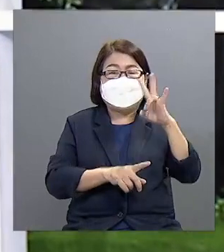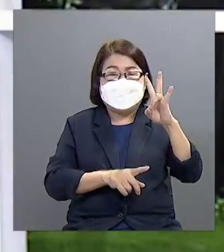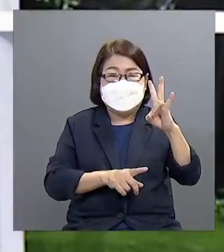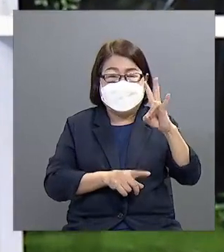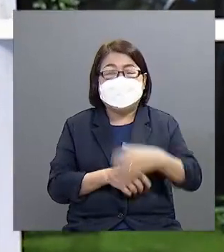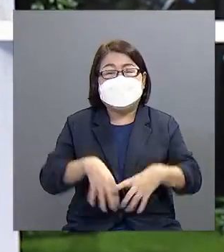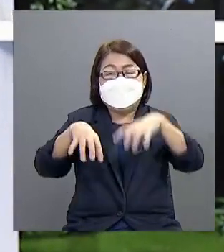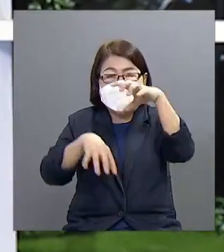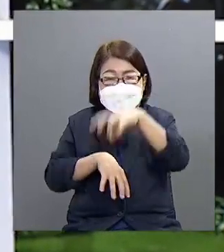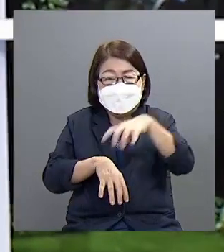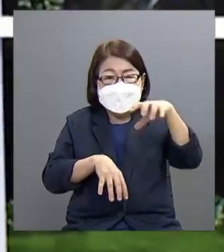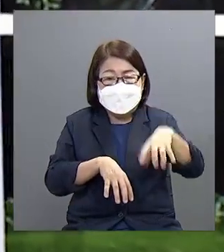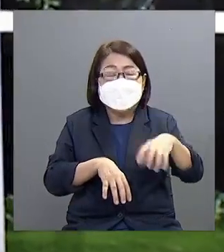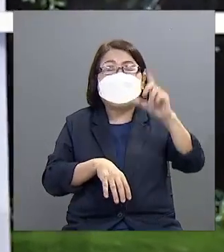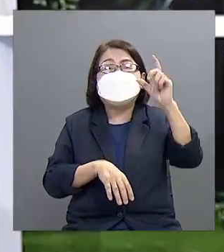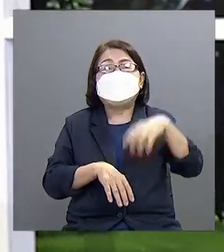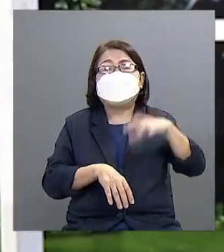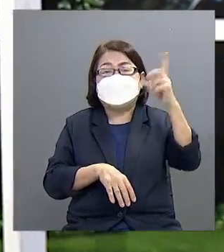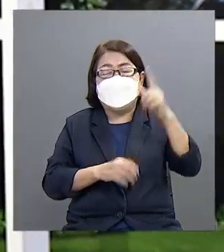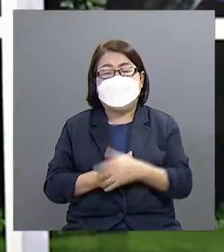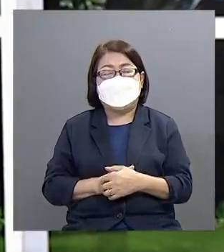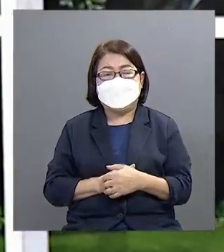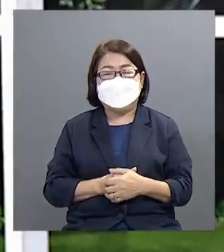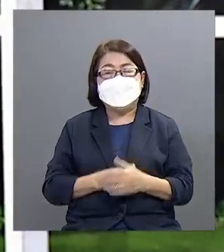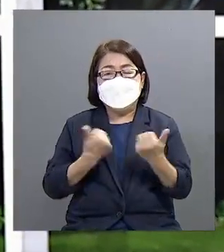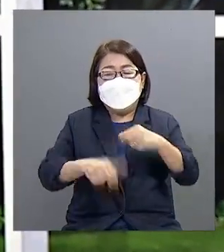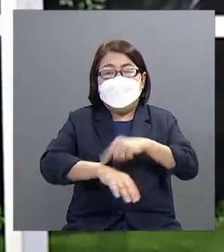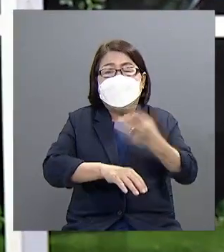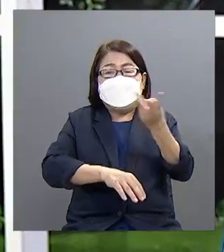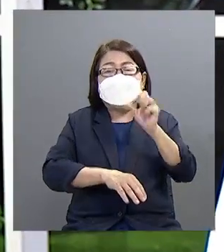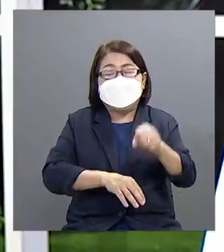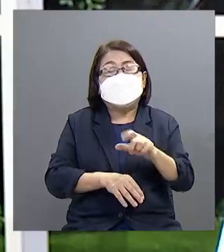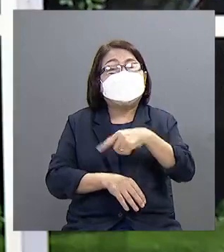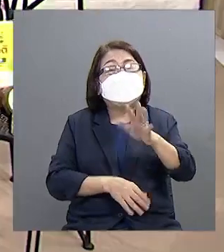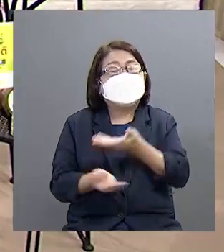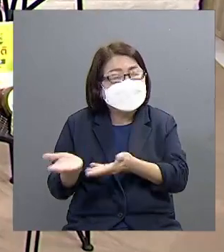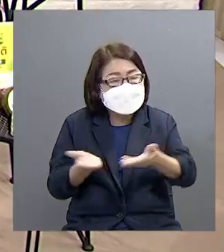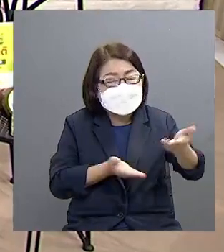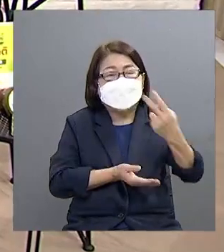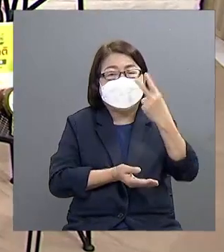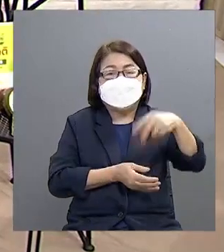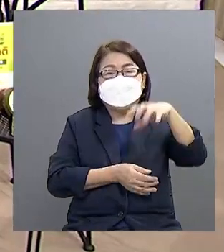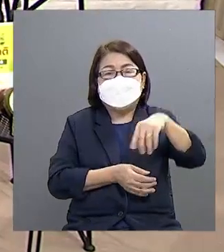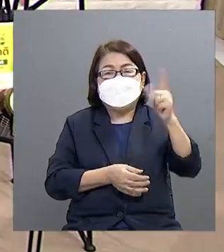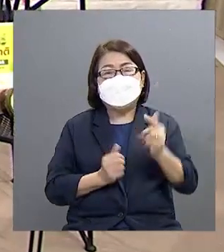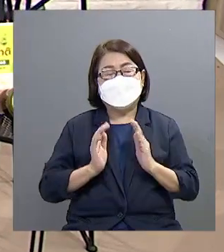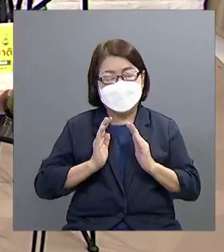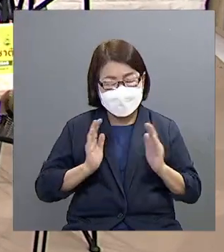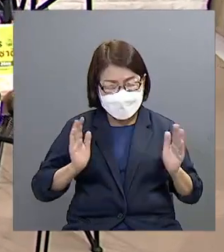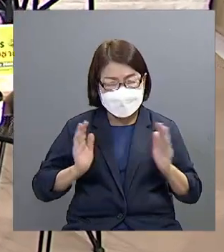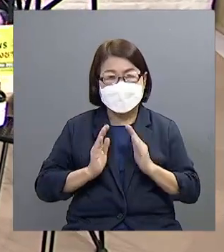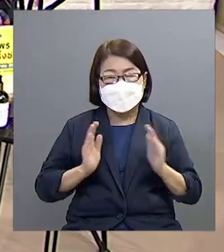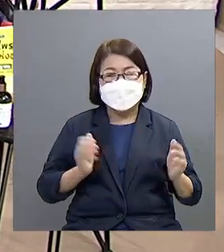6 Impact เมืองทองธานีนะครับเอาวันนี้เวลาอาจจะน้อยให้คุณผู้ชมตามไปดูกันที่ Impact ละกันน้องวันนี้ขอบคุณคุณหมอมากๆเลยนะครับ ขอบคุณที่ ม ี ค่ะขอบคุ